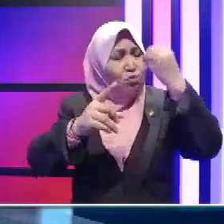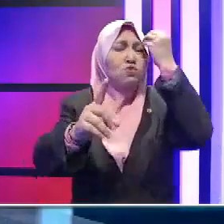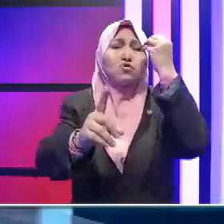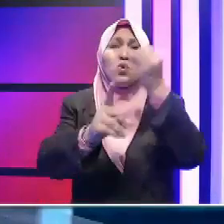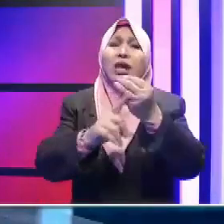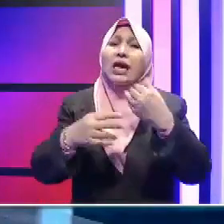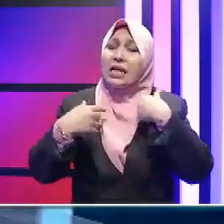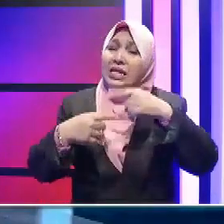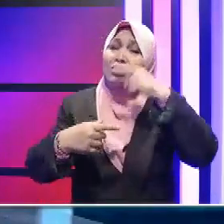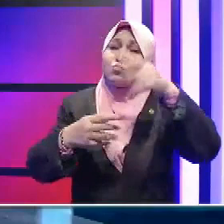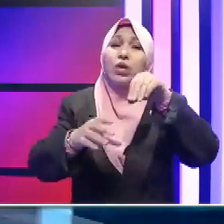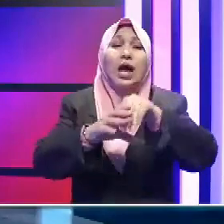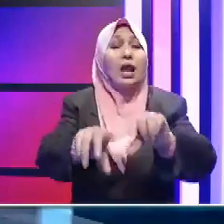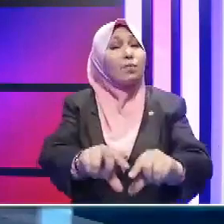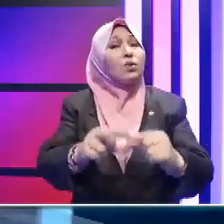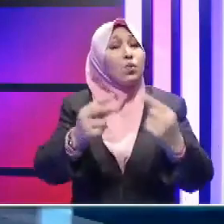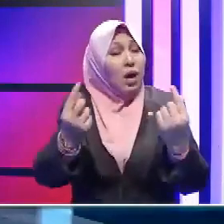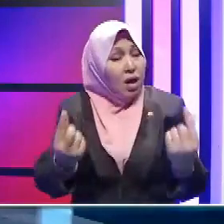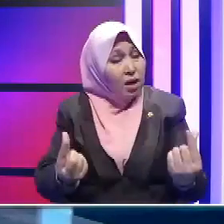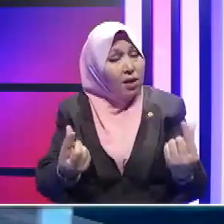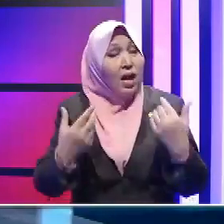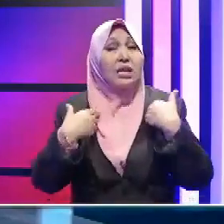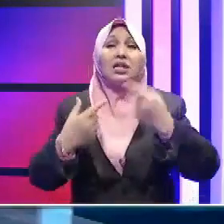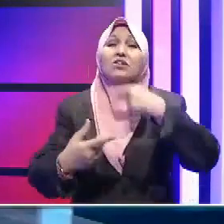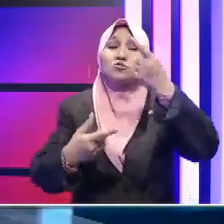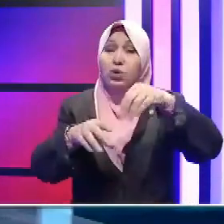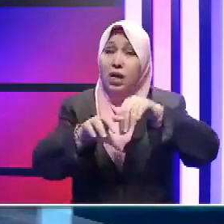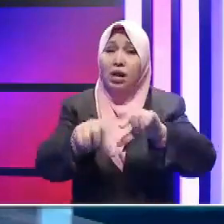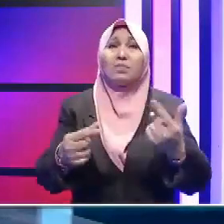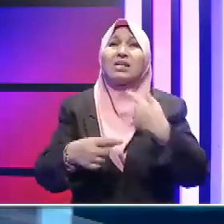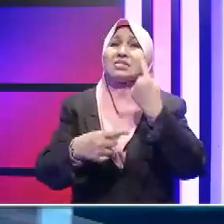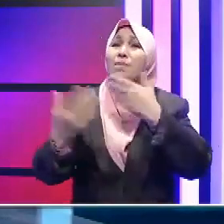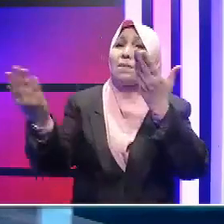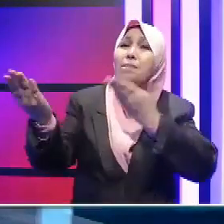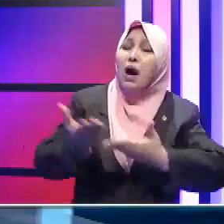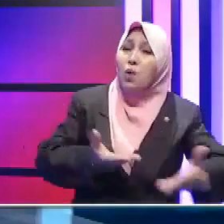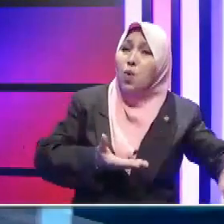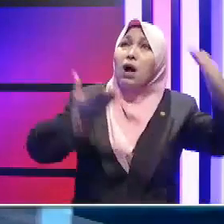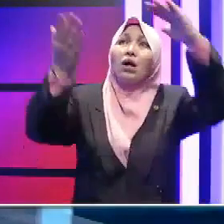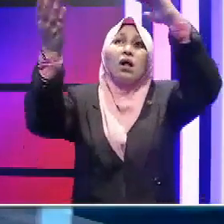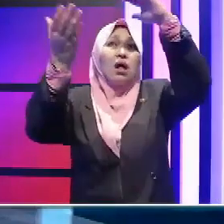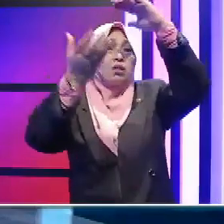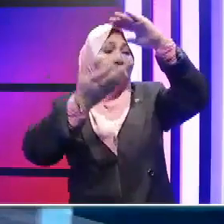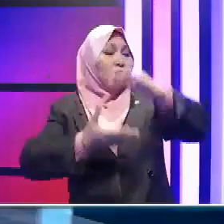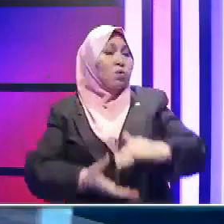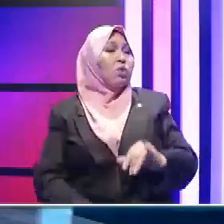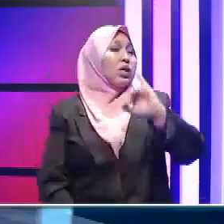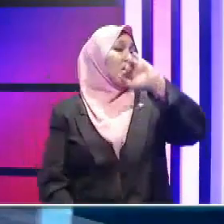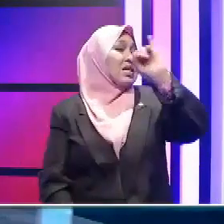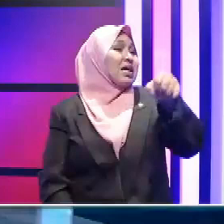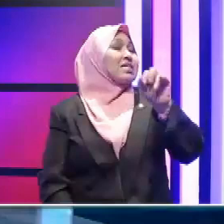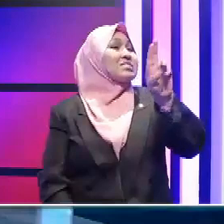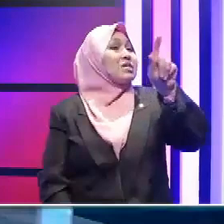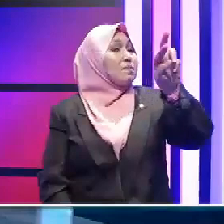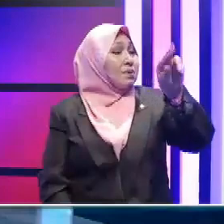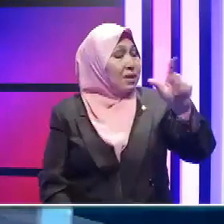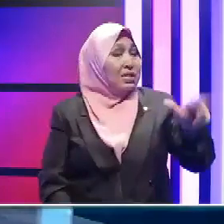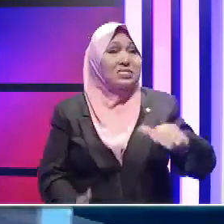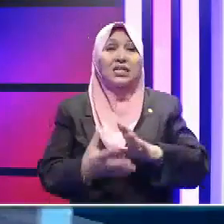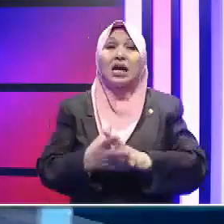Alkitab memang disebut dalam al-qur'an matte siapa yang bawa turun Jibril Jadi kesimpulannya